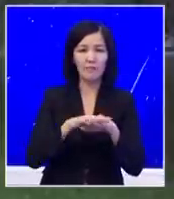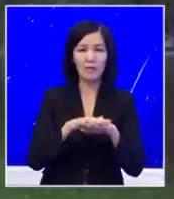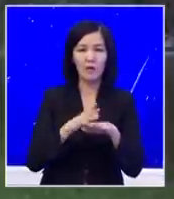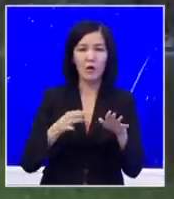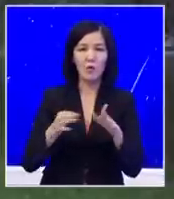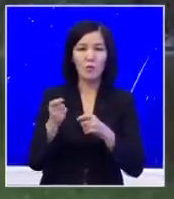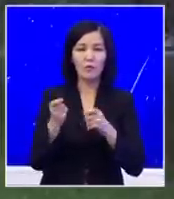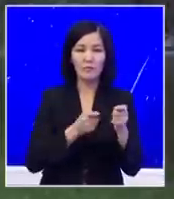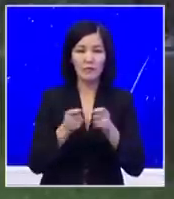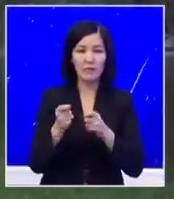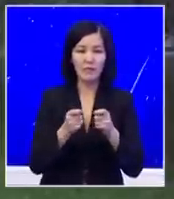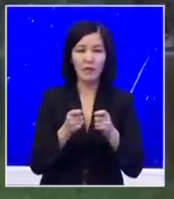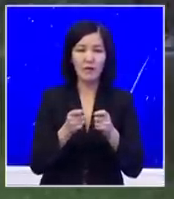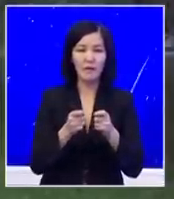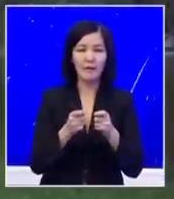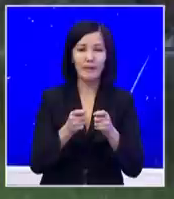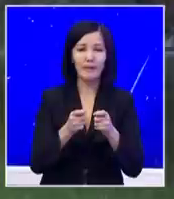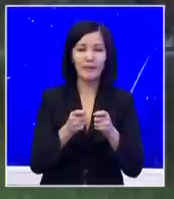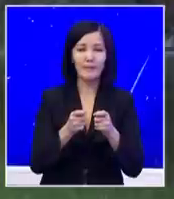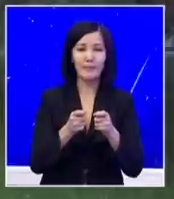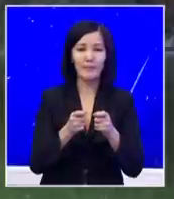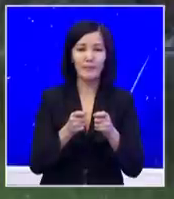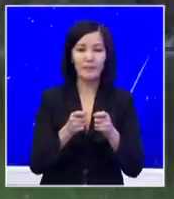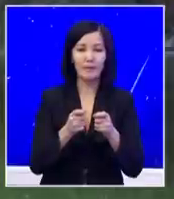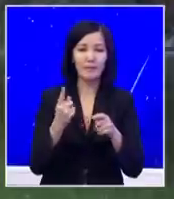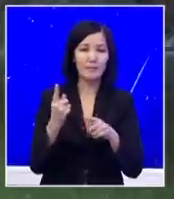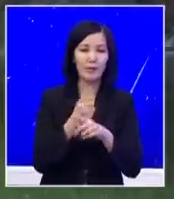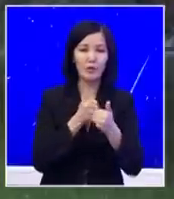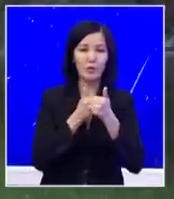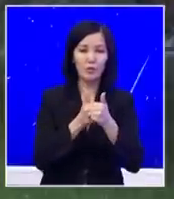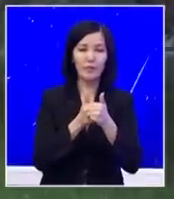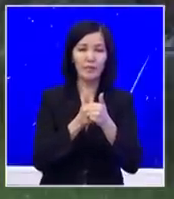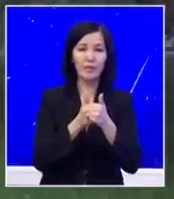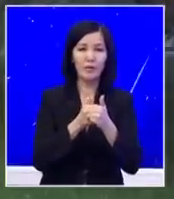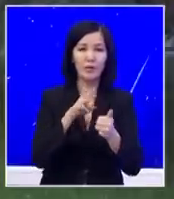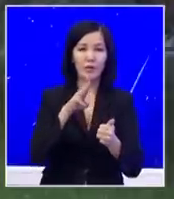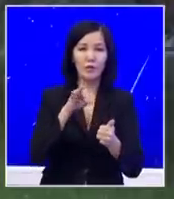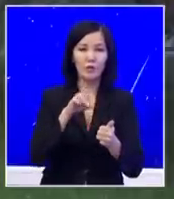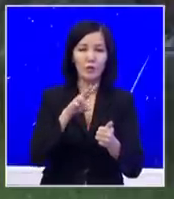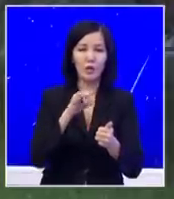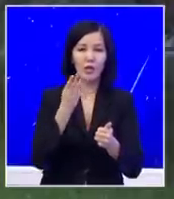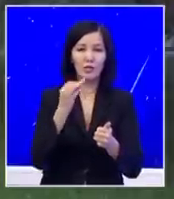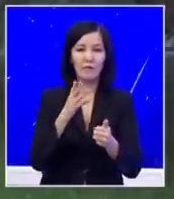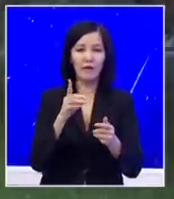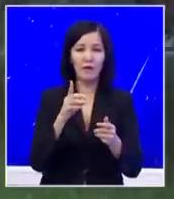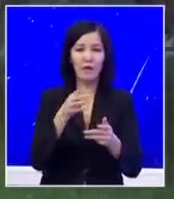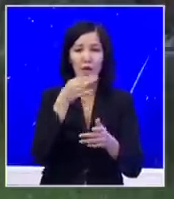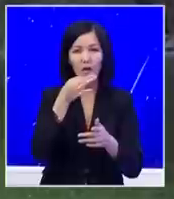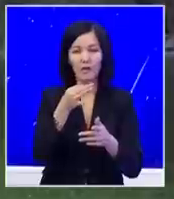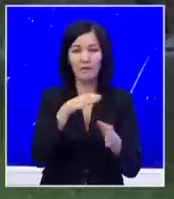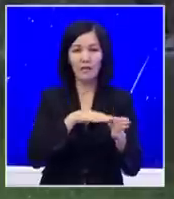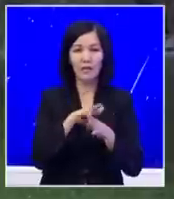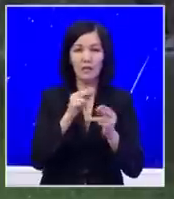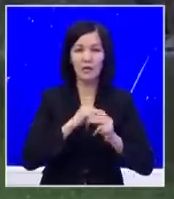облыстық басқарма басшылары, облыс әкімінің бірінші орынбасары Ләззат Махатұлы Тұрлашевқа